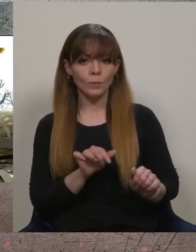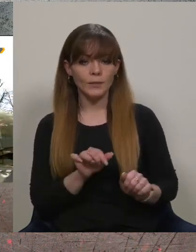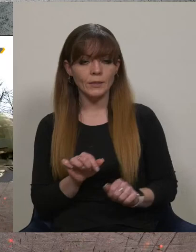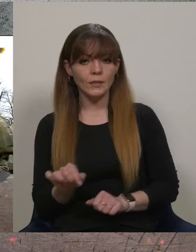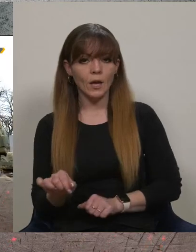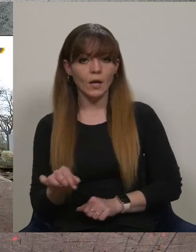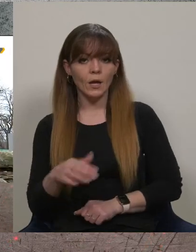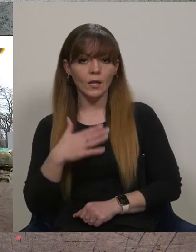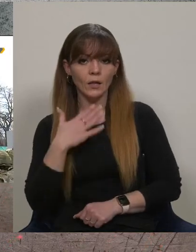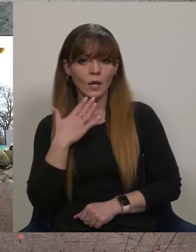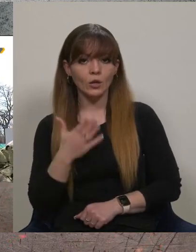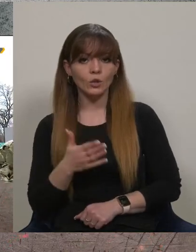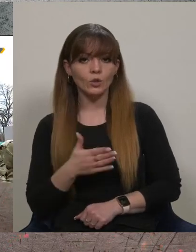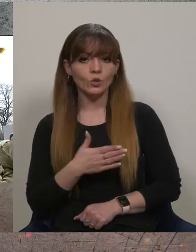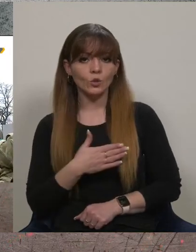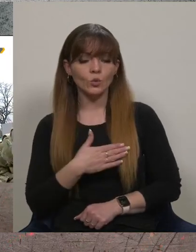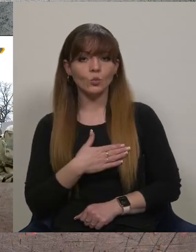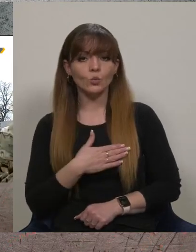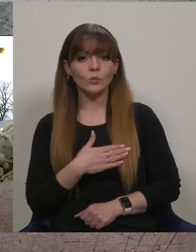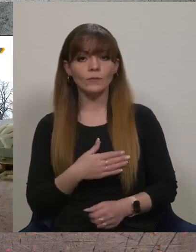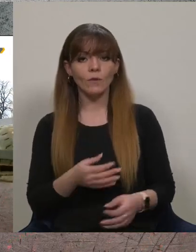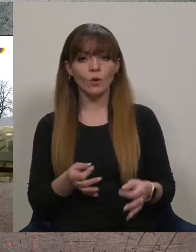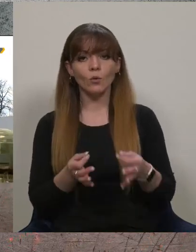положим на нашу